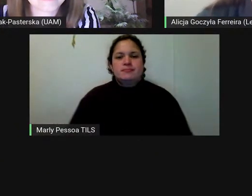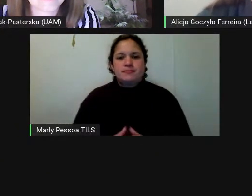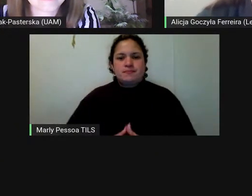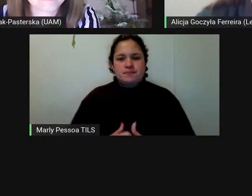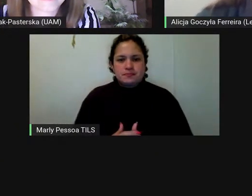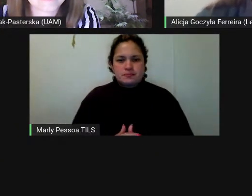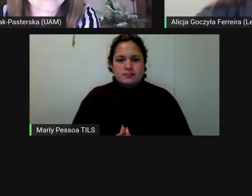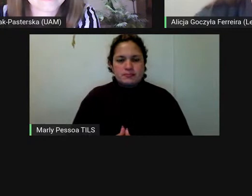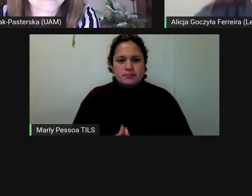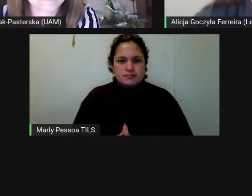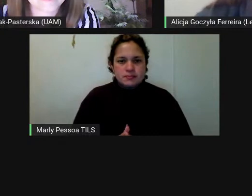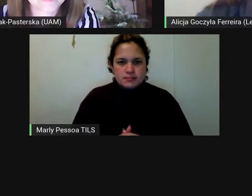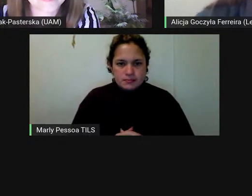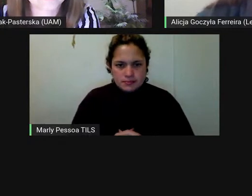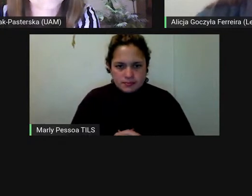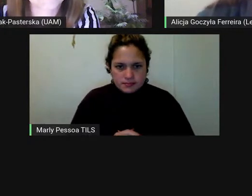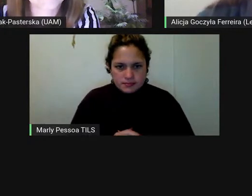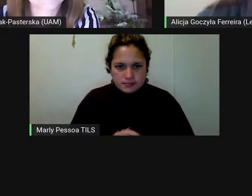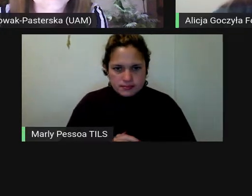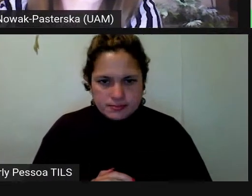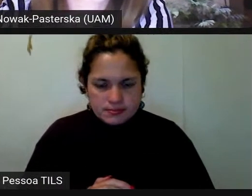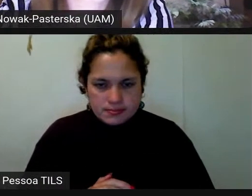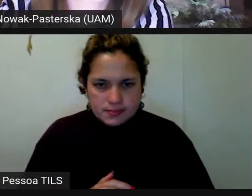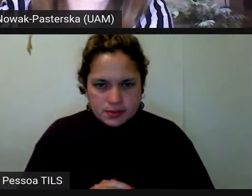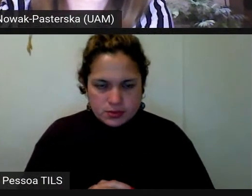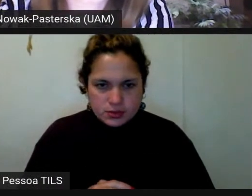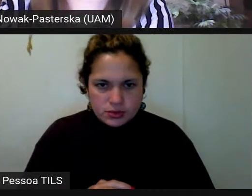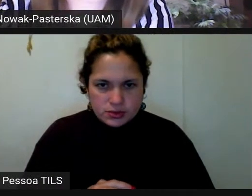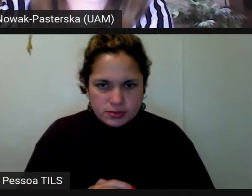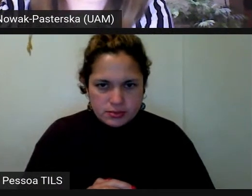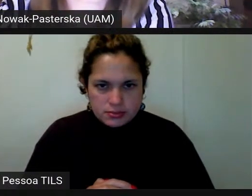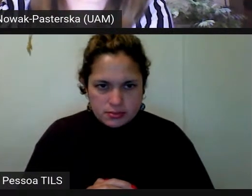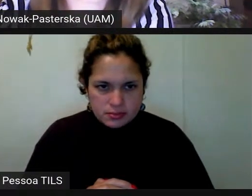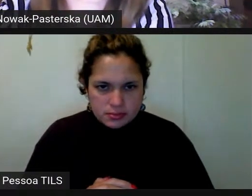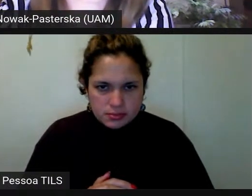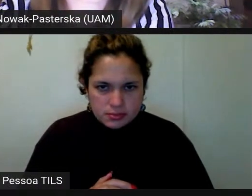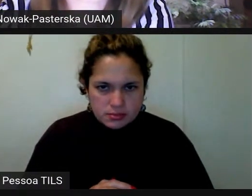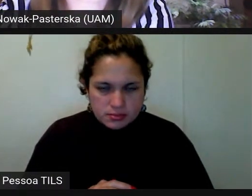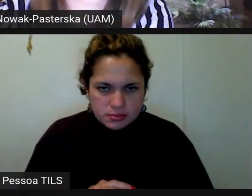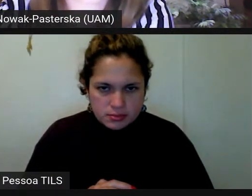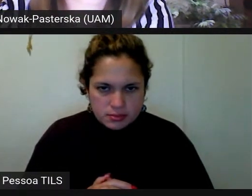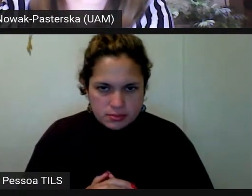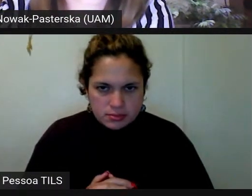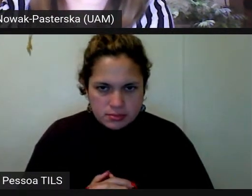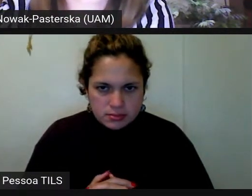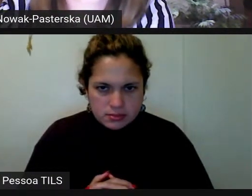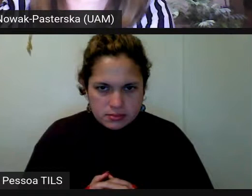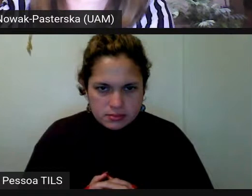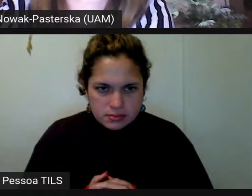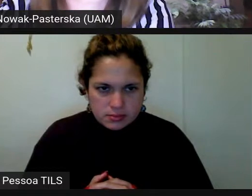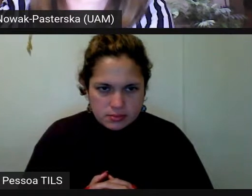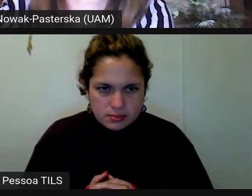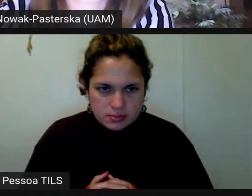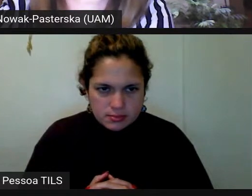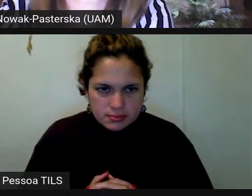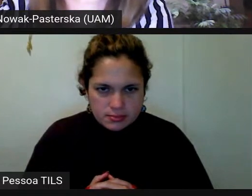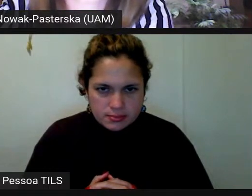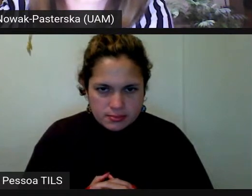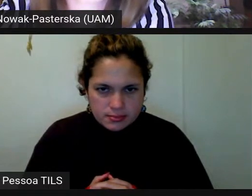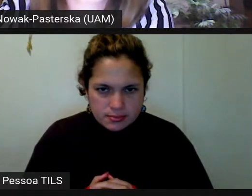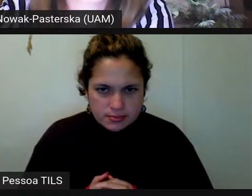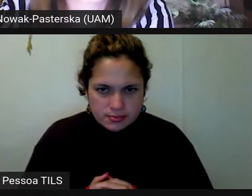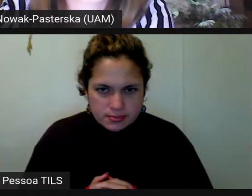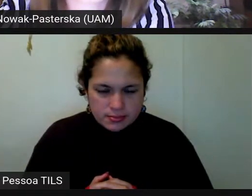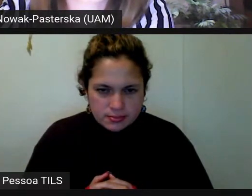Pani powiedziała, że będzie mogła tę prezentację udostępnić wraz z linkami, które przed chwilą pokazały się na tak, ekranie. Tak, oczywiście. Ja chciałabym jeszcze dodać